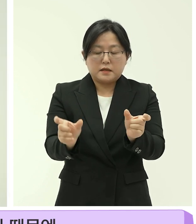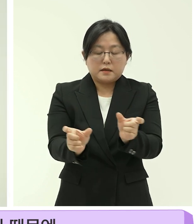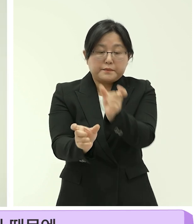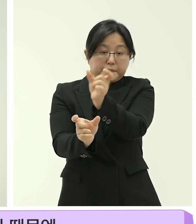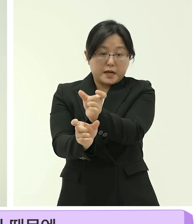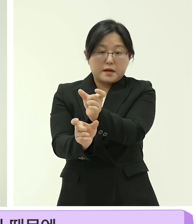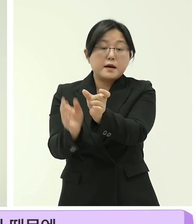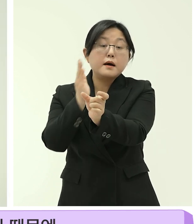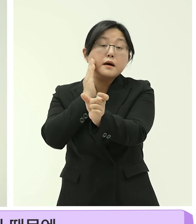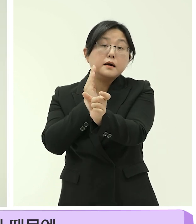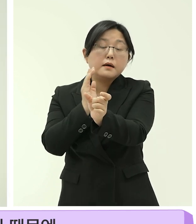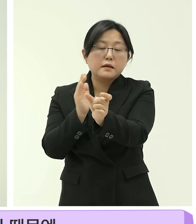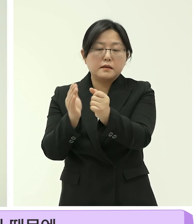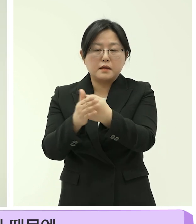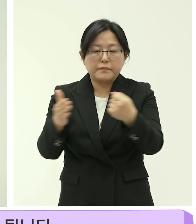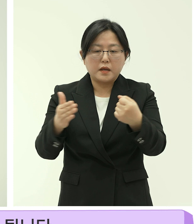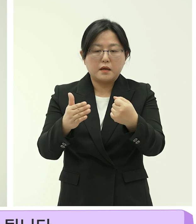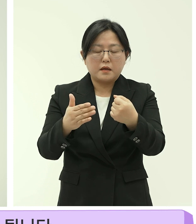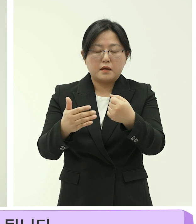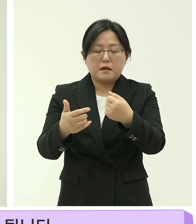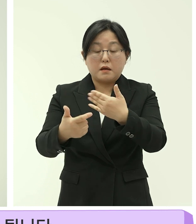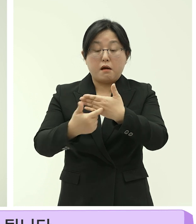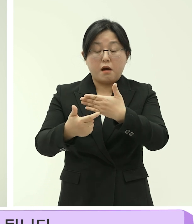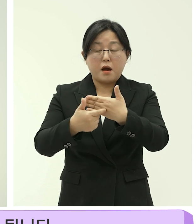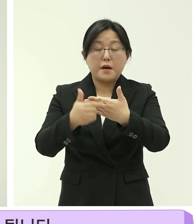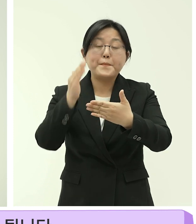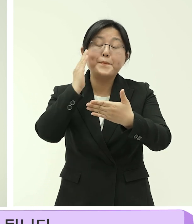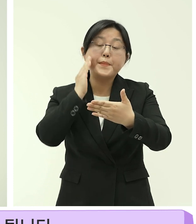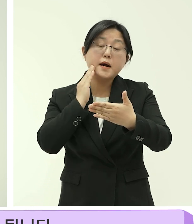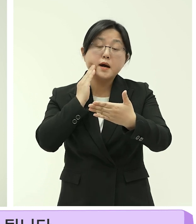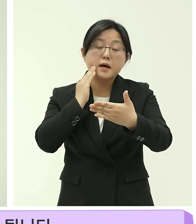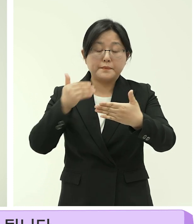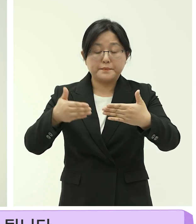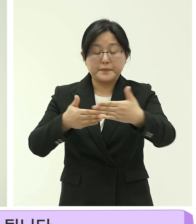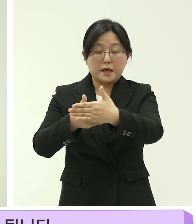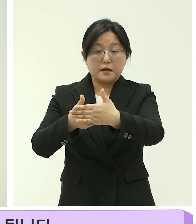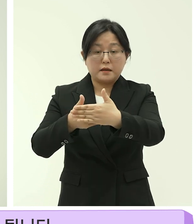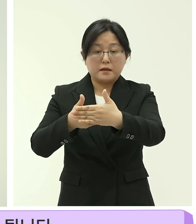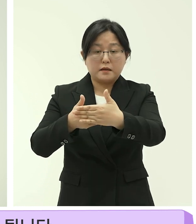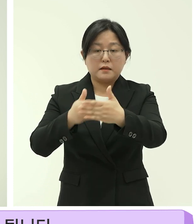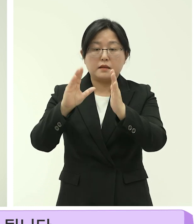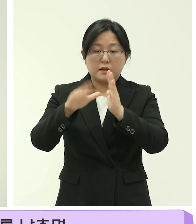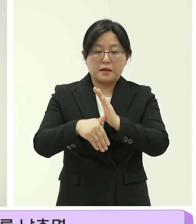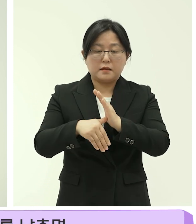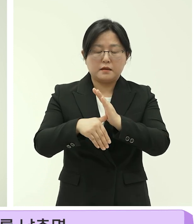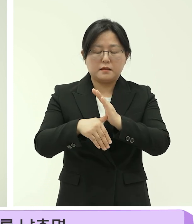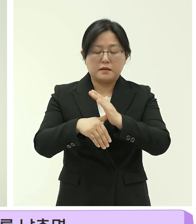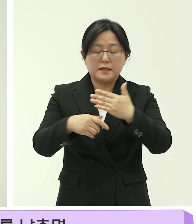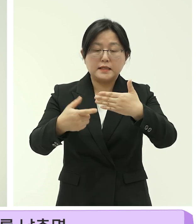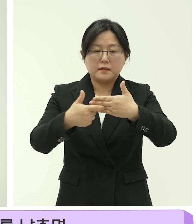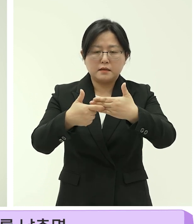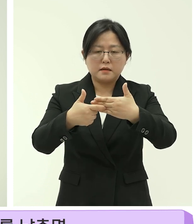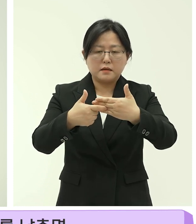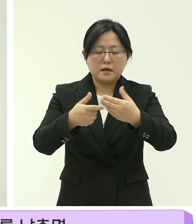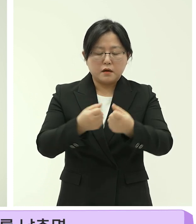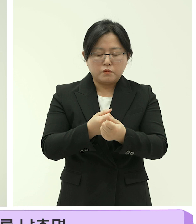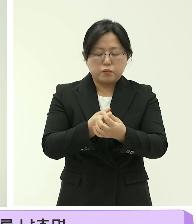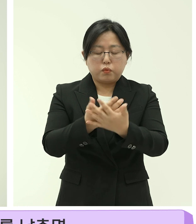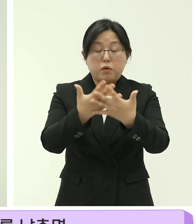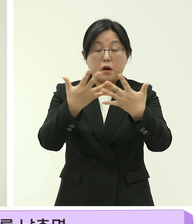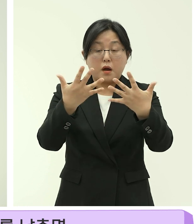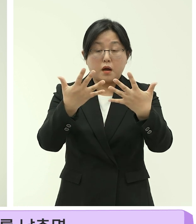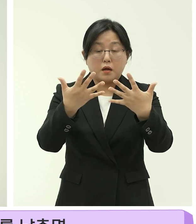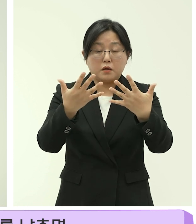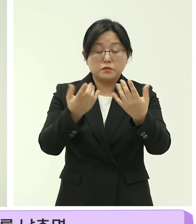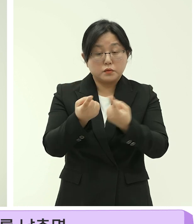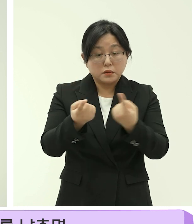트랙에 파란색 매트를 올렸기 때문에 화면 전체가 파란색으로 가려지게 됩니다. 이때 이 파란색